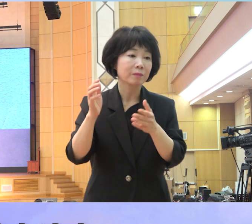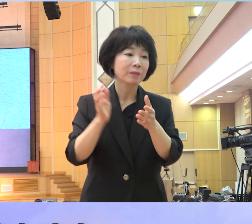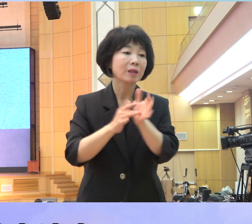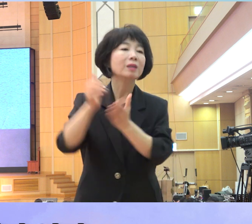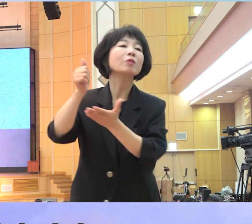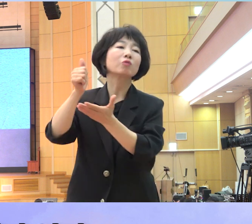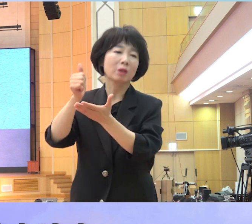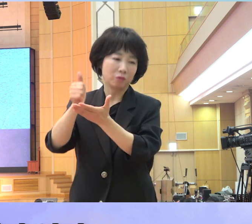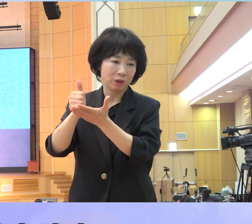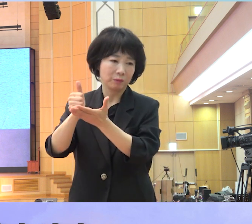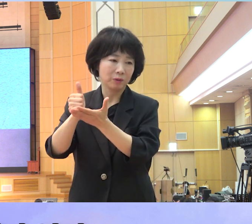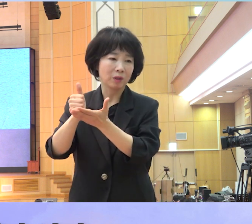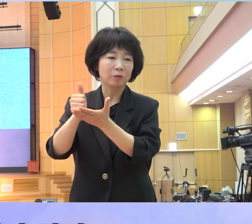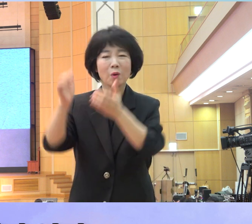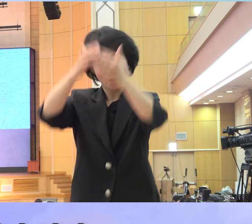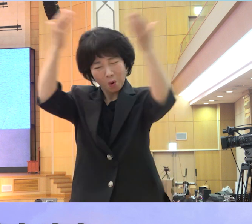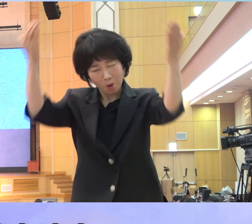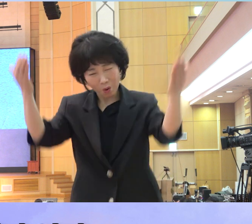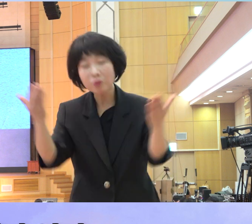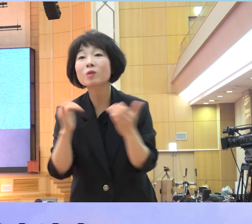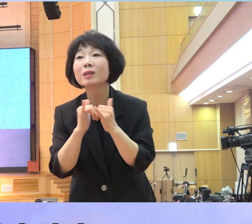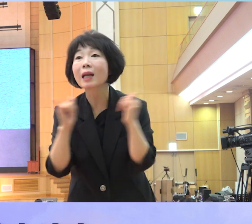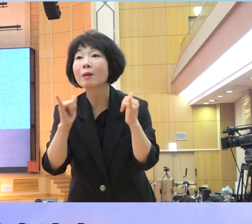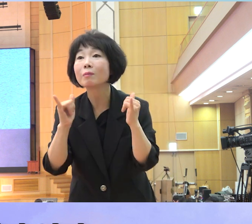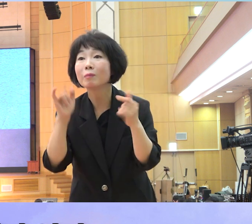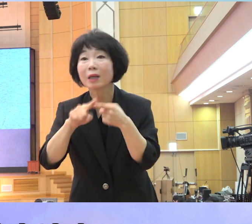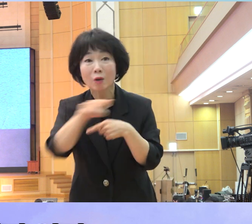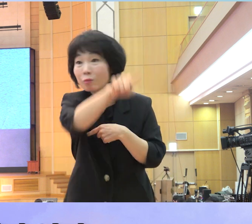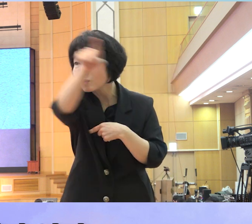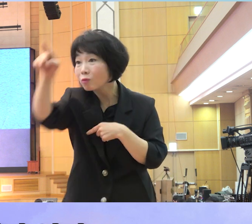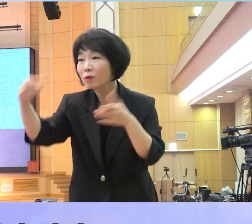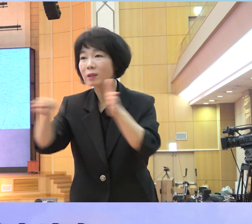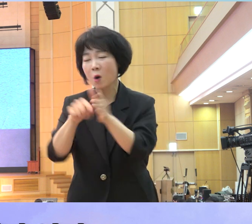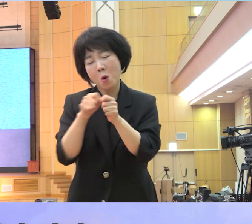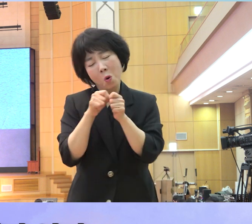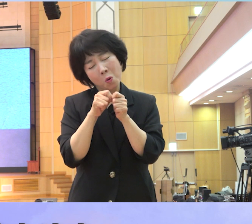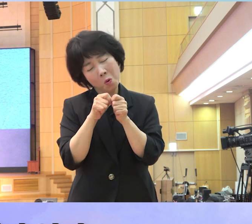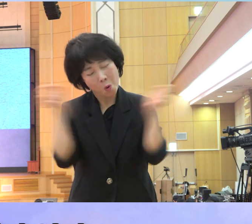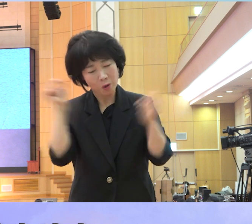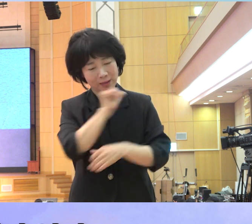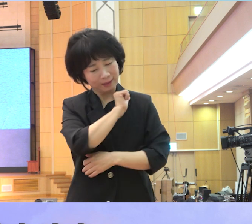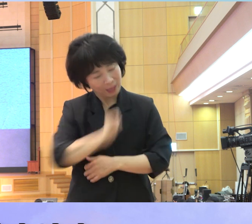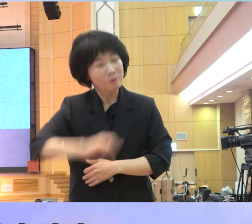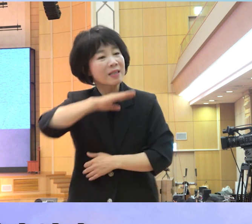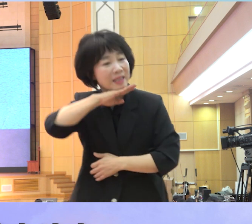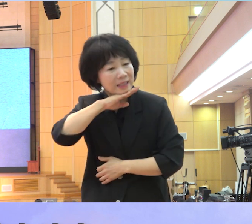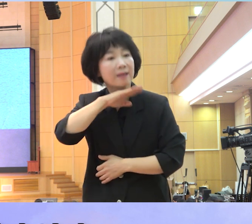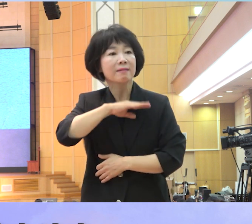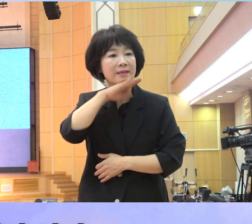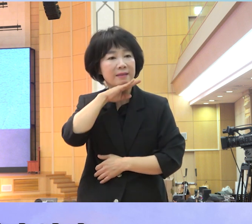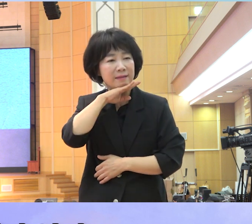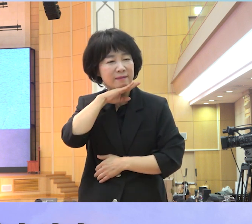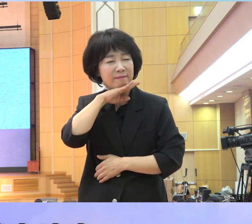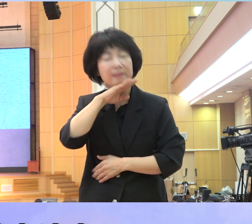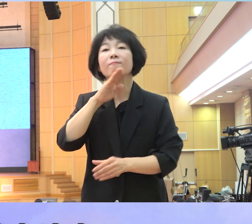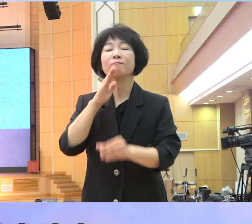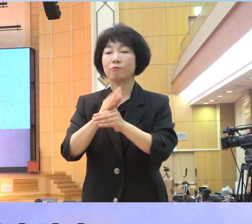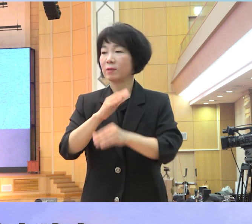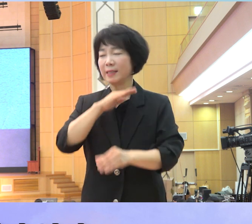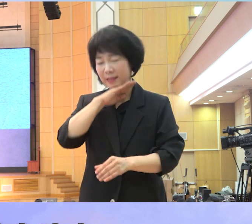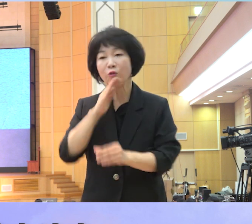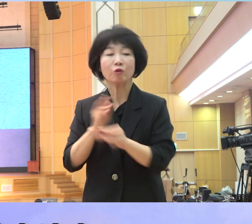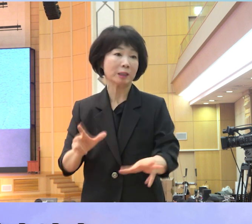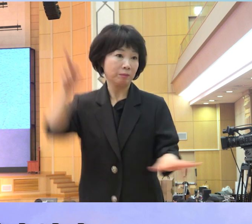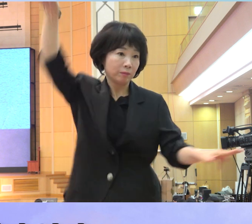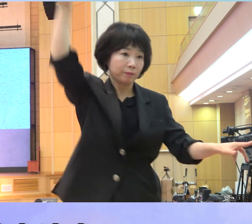같은 말씀이에요. 오, 그러시고 싶죠. 주님도 그러고 싶죠. 싹 쓸어버리고 싶죠. 왜 노아가 100년